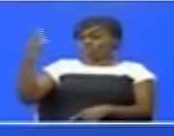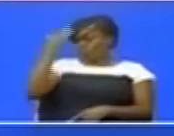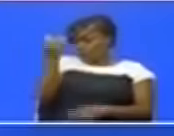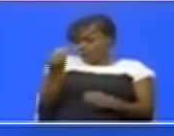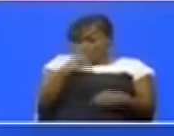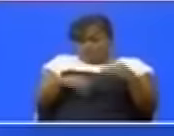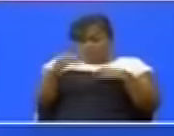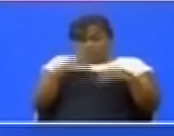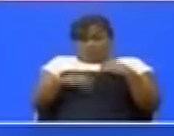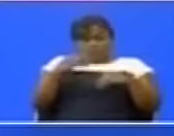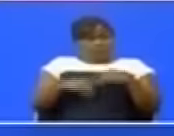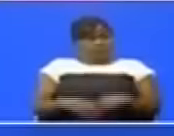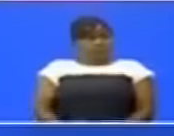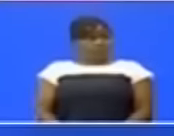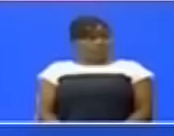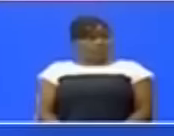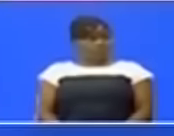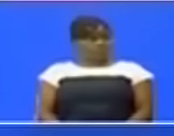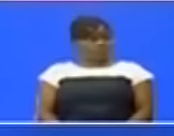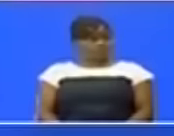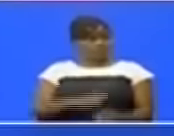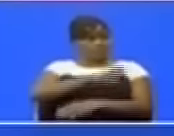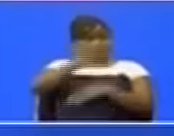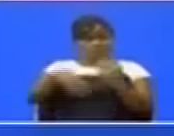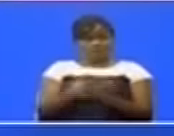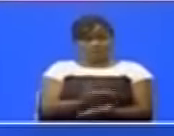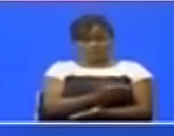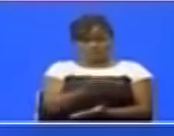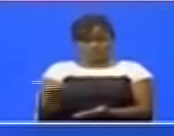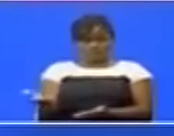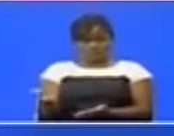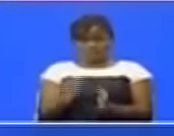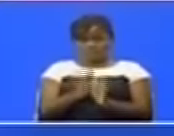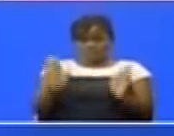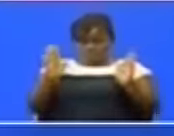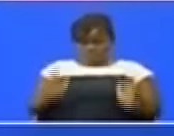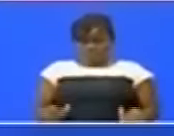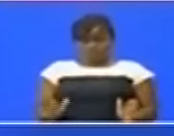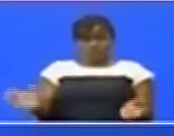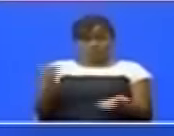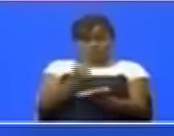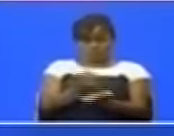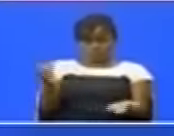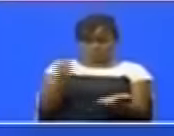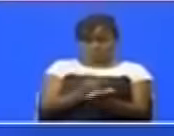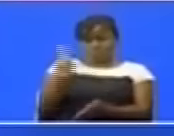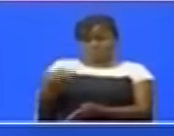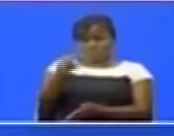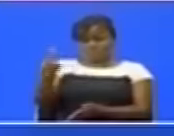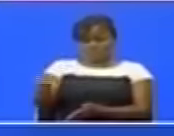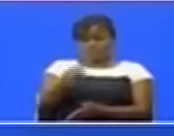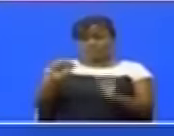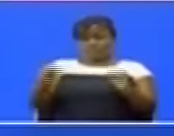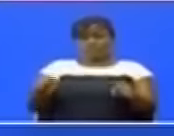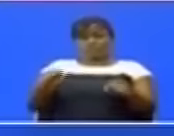ufisadi. Though not everybody can like all of us here, and though not everybody can like the nominees, and though there are mistakes which can be